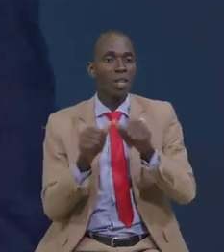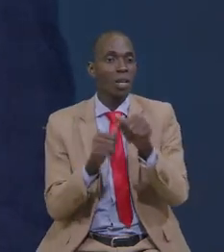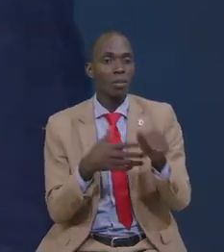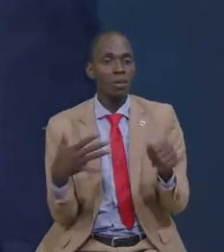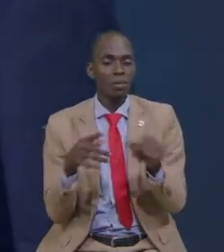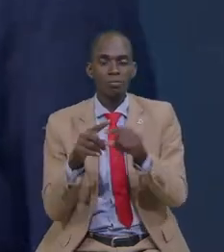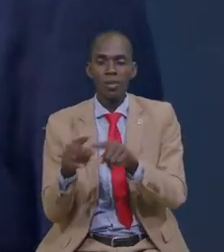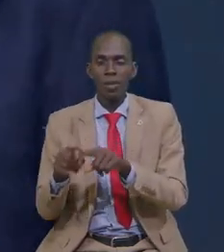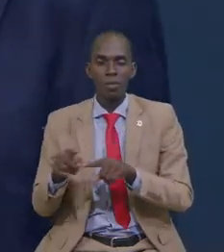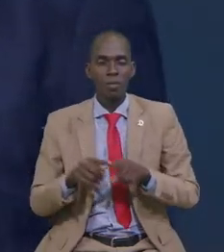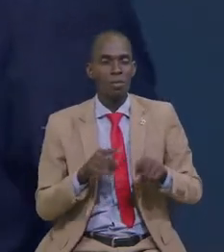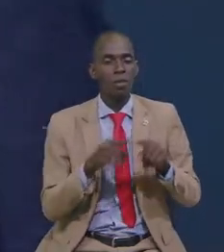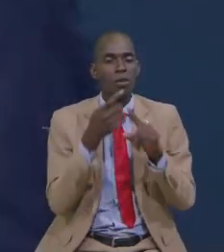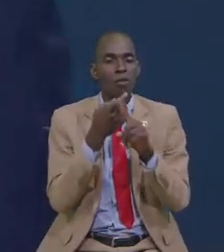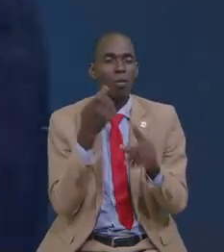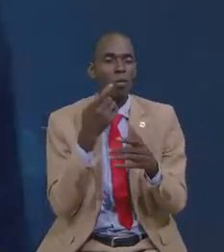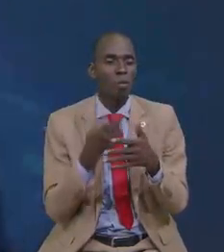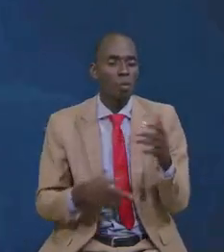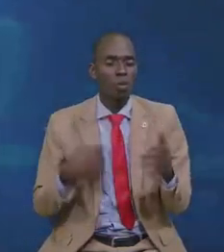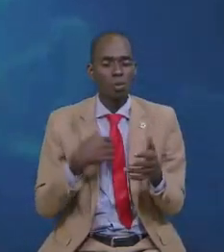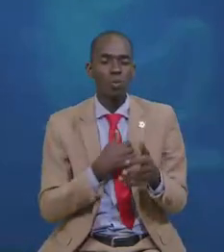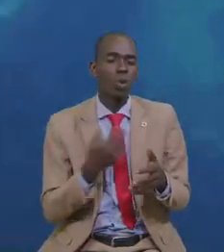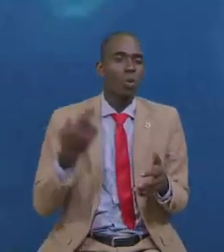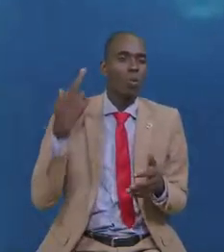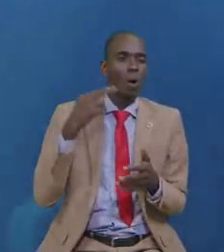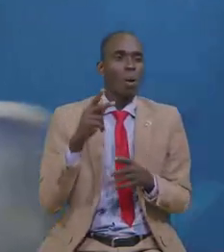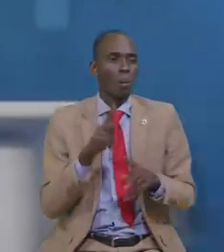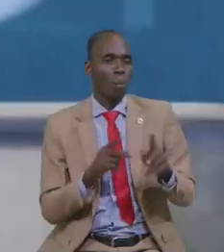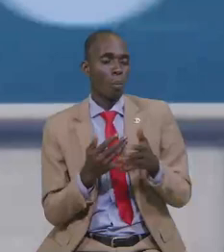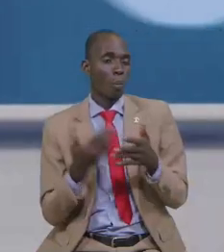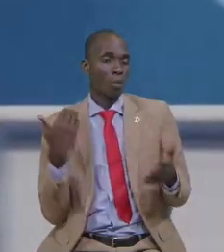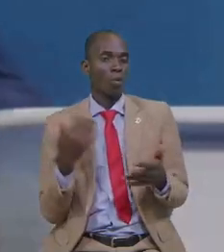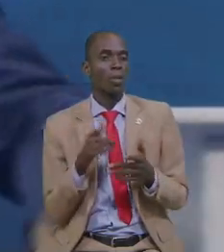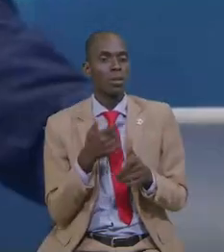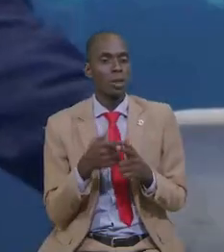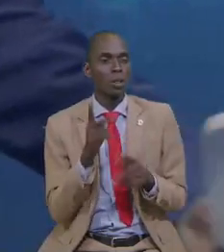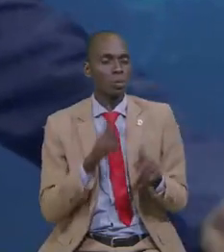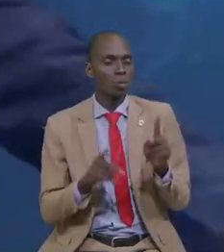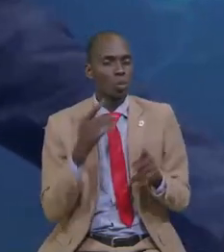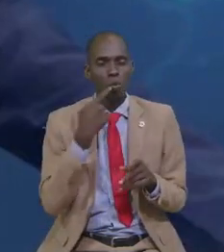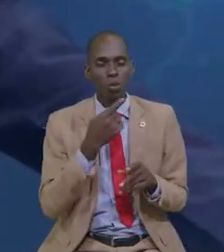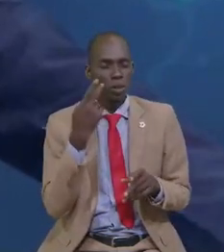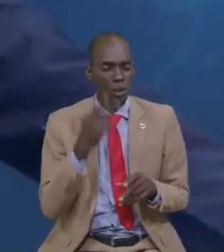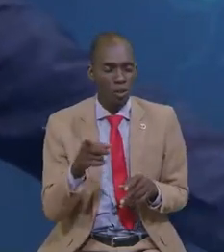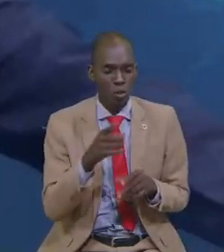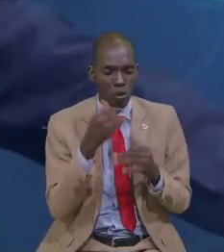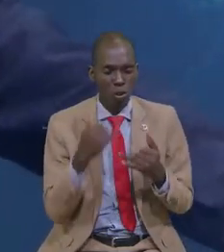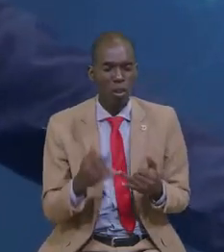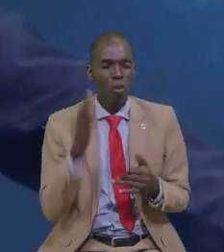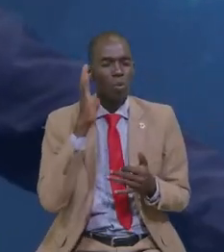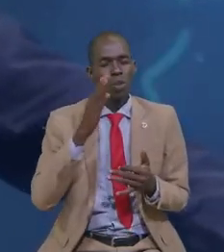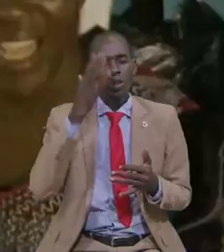stature, tout est différent de ce que nous étions. Et les gens qui vous voient, ils vont savoir